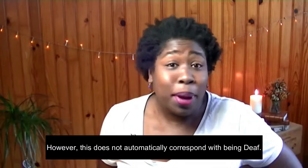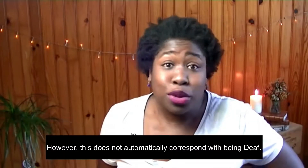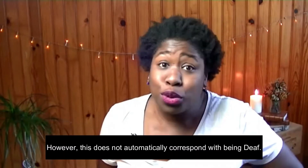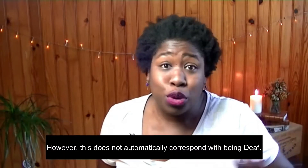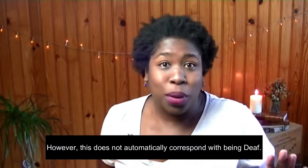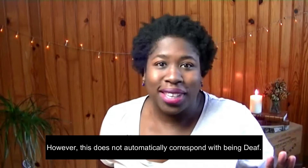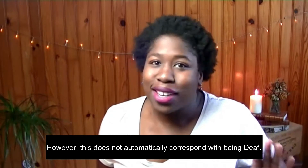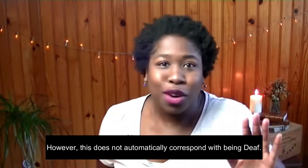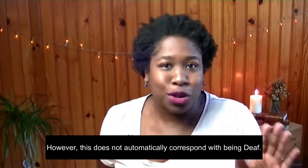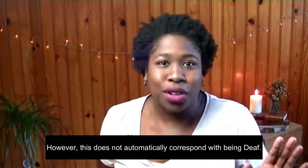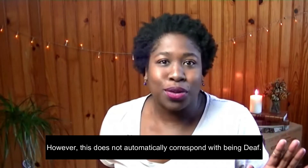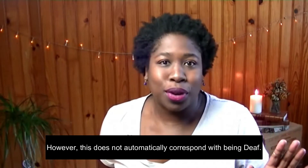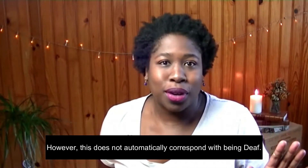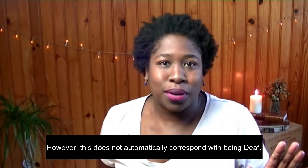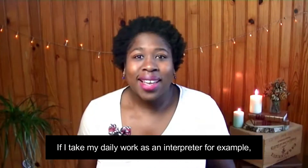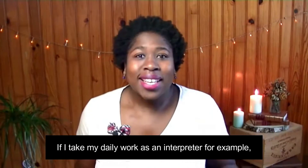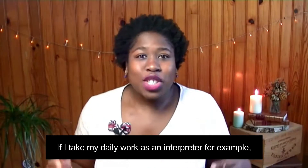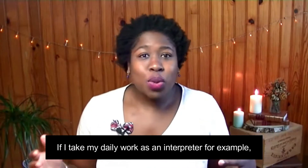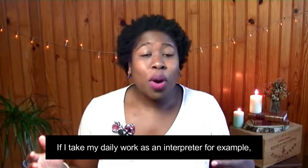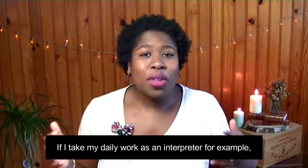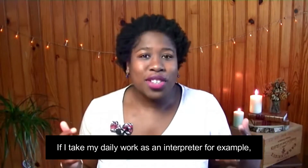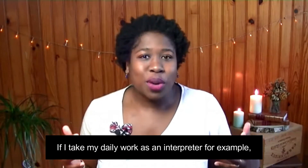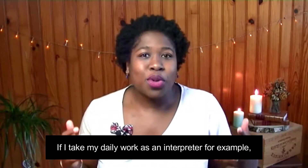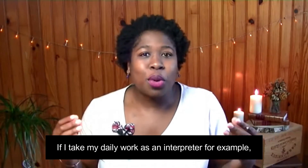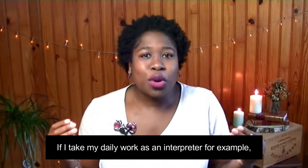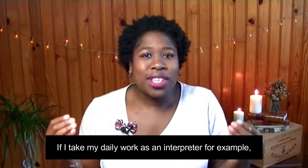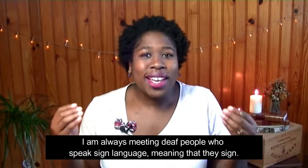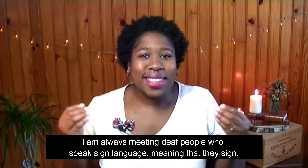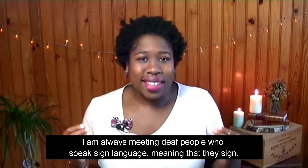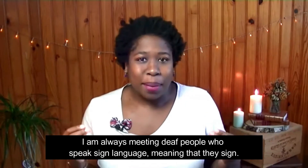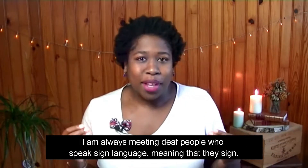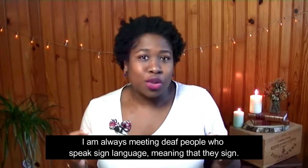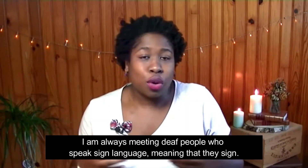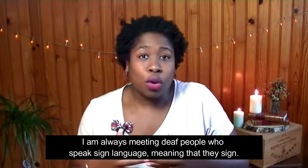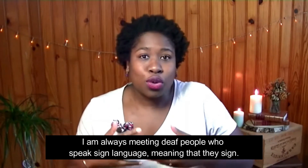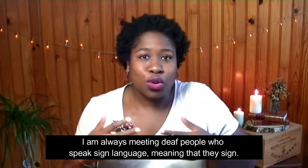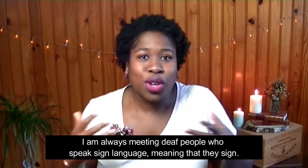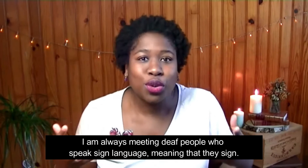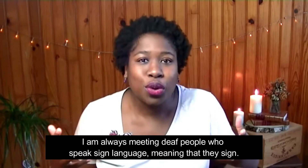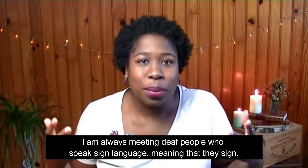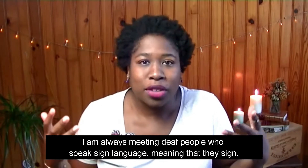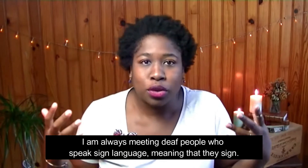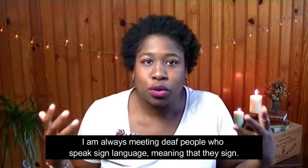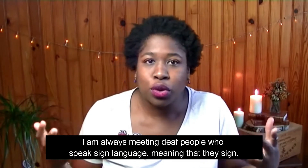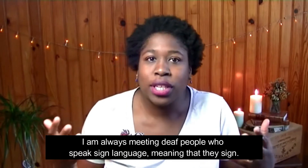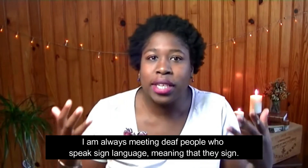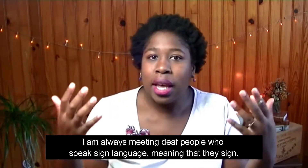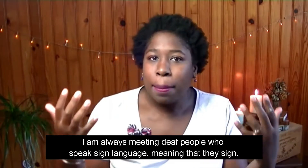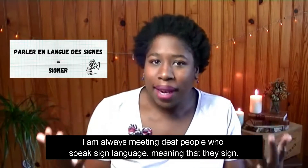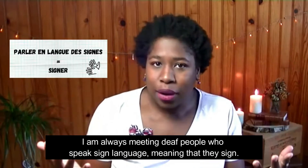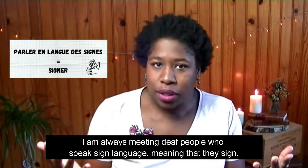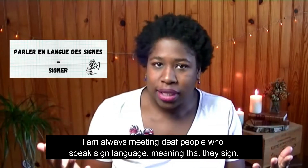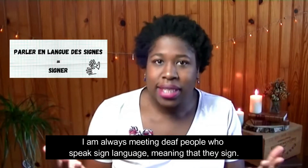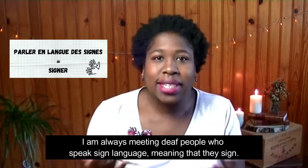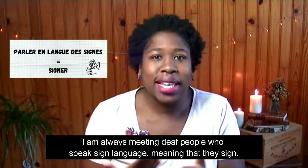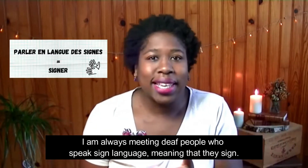Et c'est pas du tout automatique quand on est sourd. Si je prends mon exemple, dans mon quotidien d'interprète, je rencontre tous les jours des personnes sourdes qui